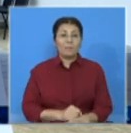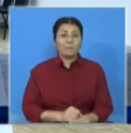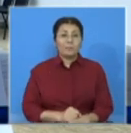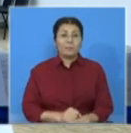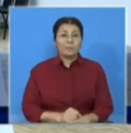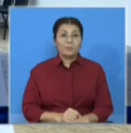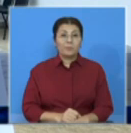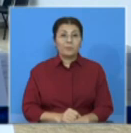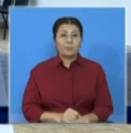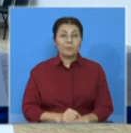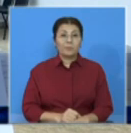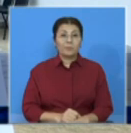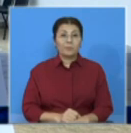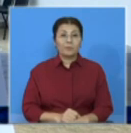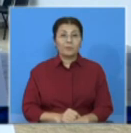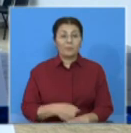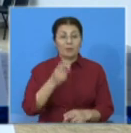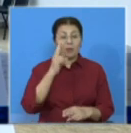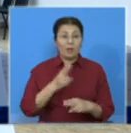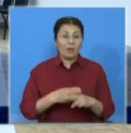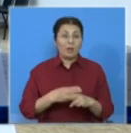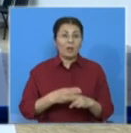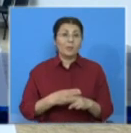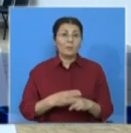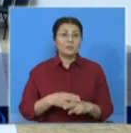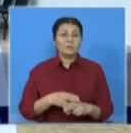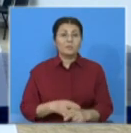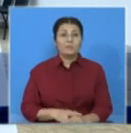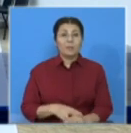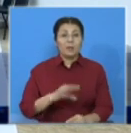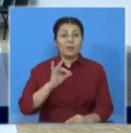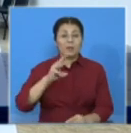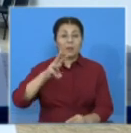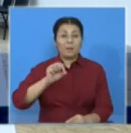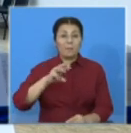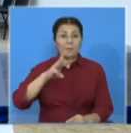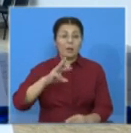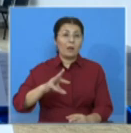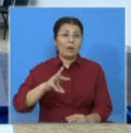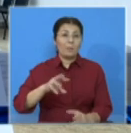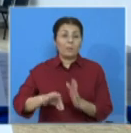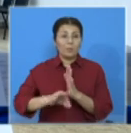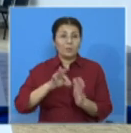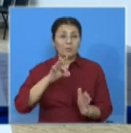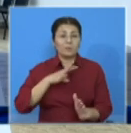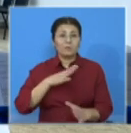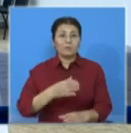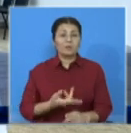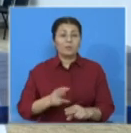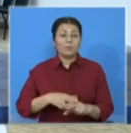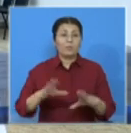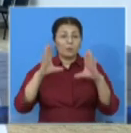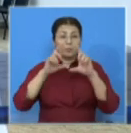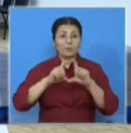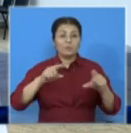алған ағамыз тағайындалып отыр. Мешітке әрине бұл